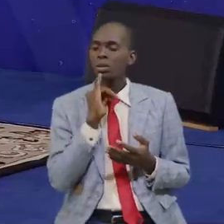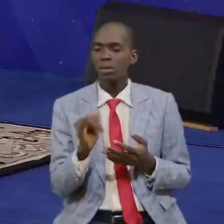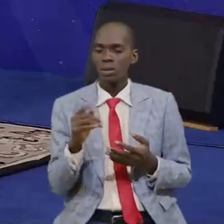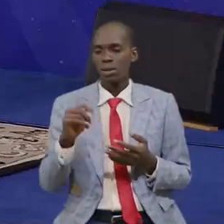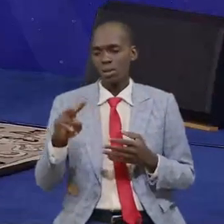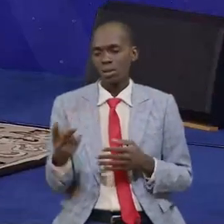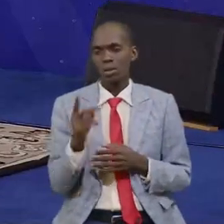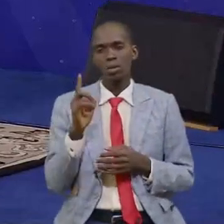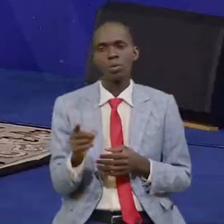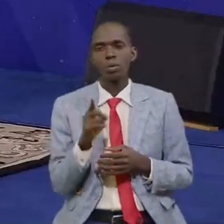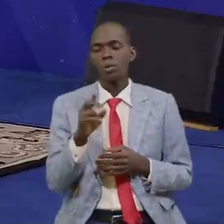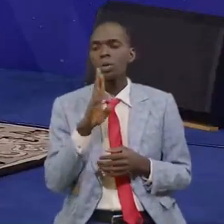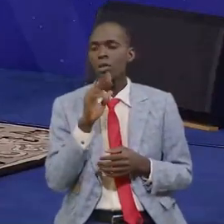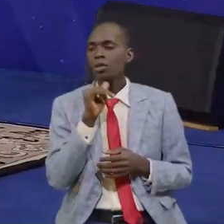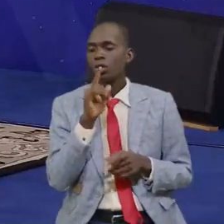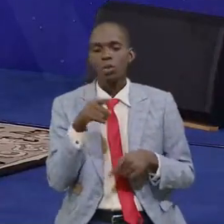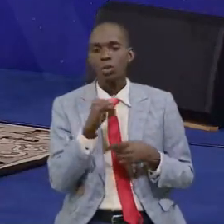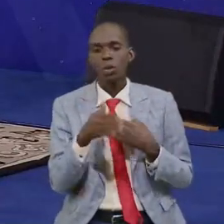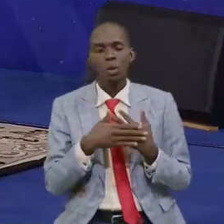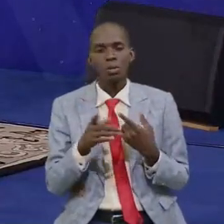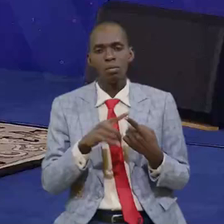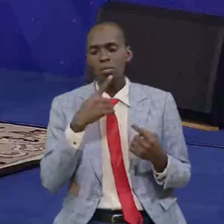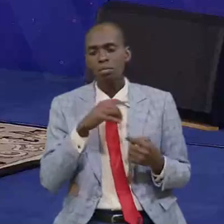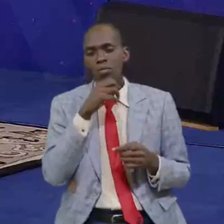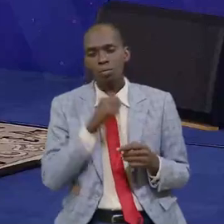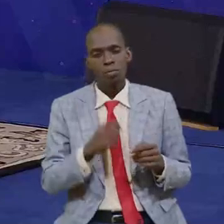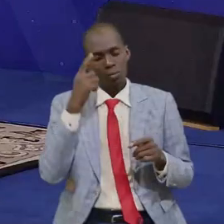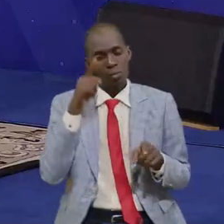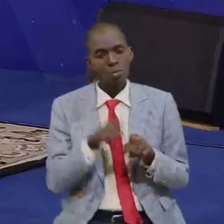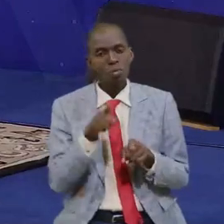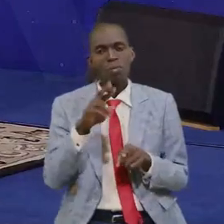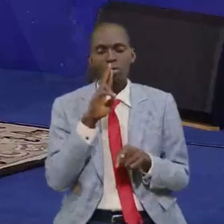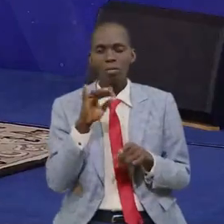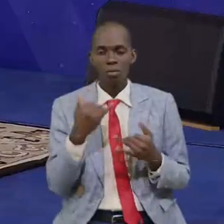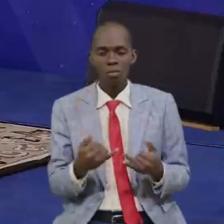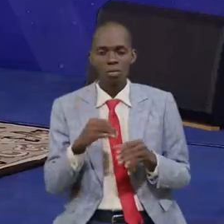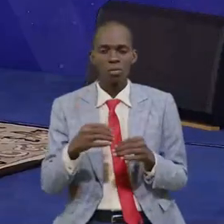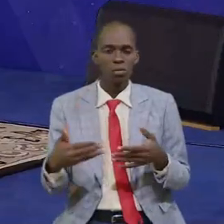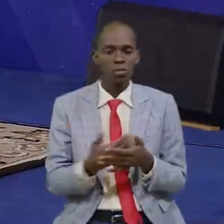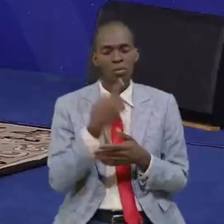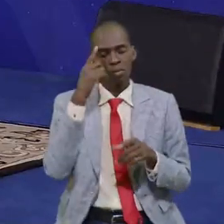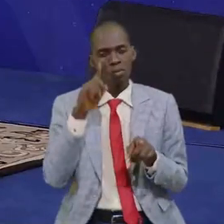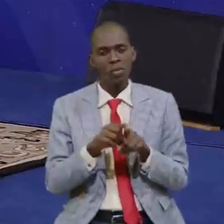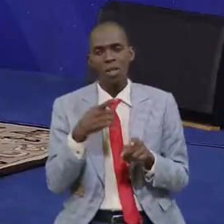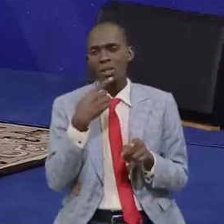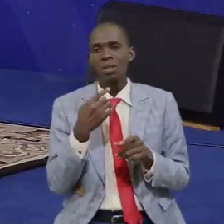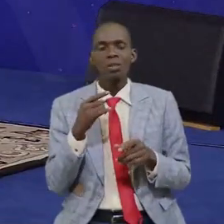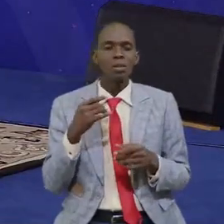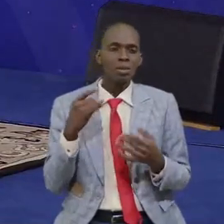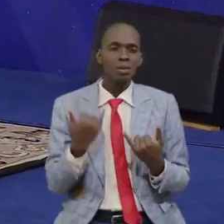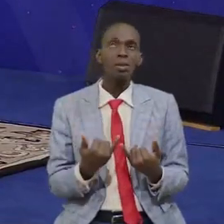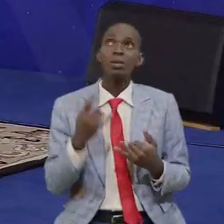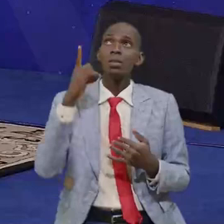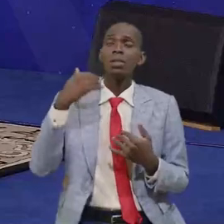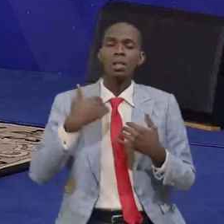final. Tu ne retourneras pas à l'ancienne alliance. Tu es maintenant dans la nouvelle alliance. Et il dit, il a